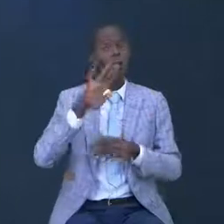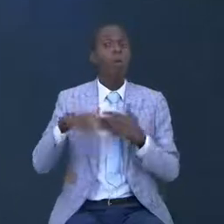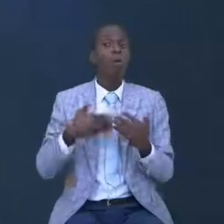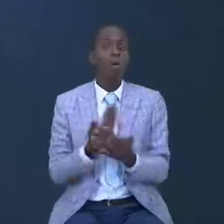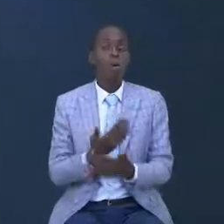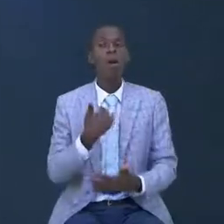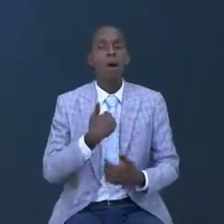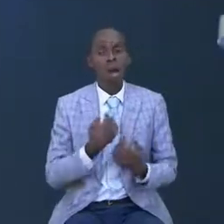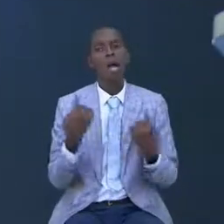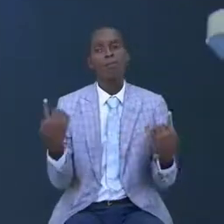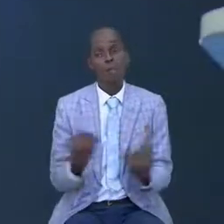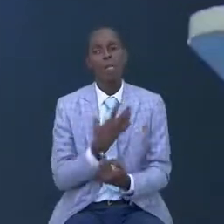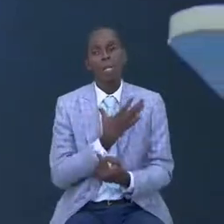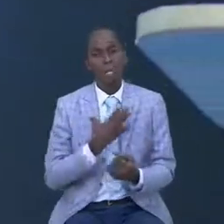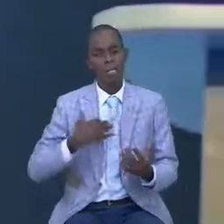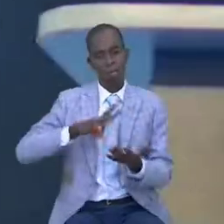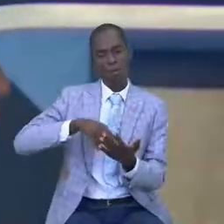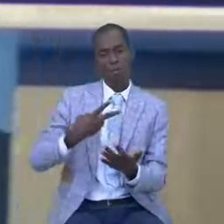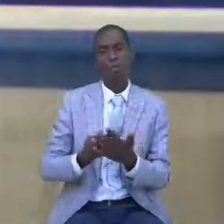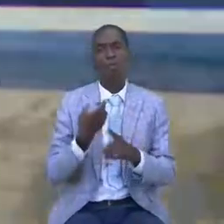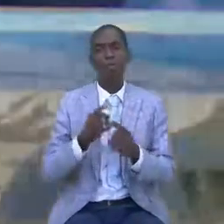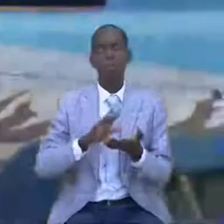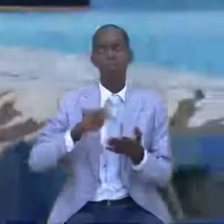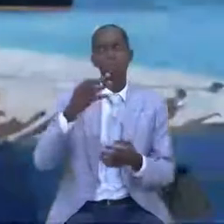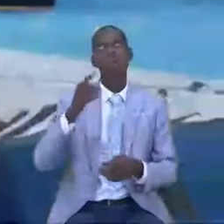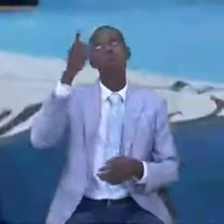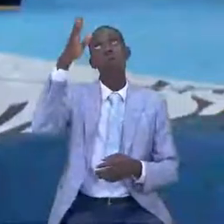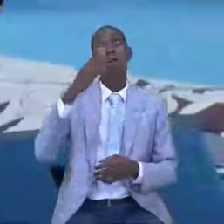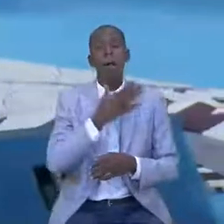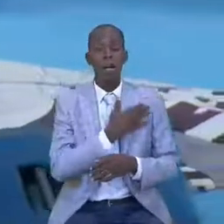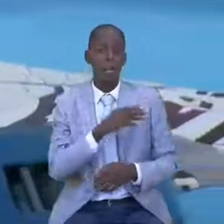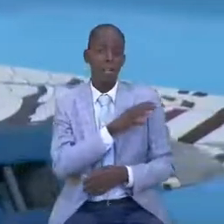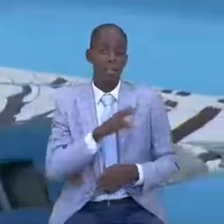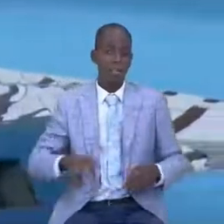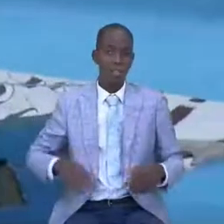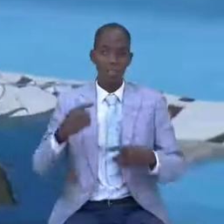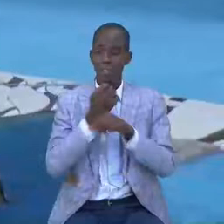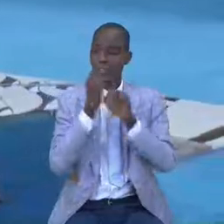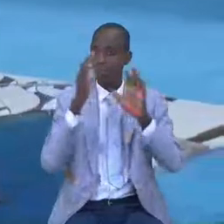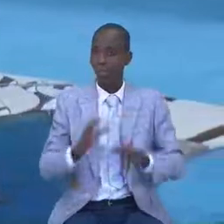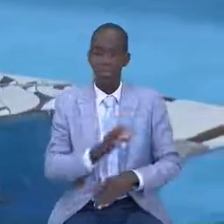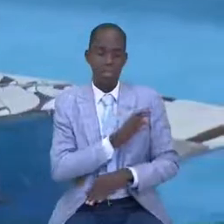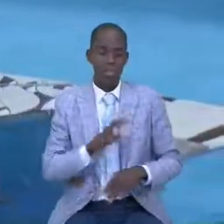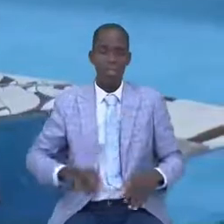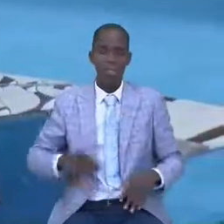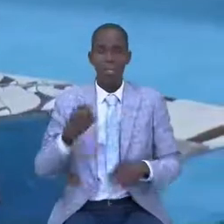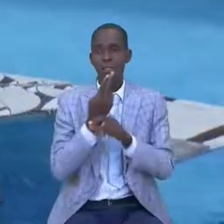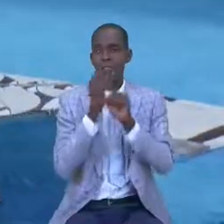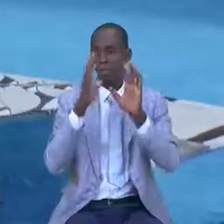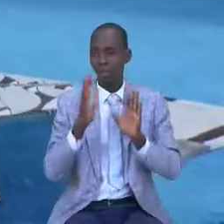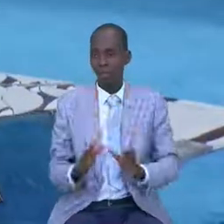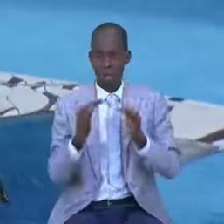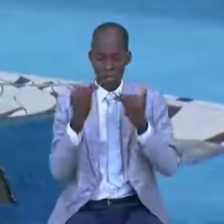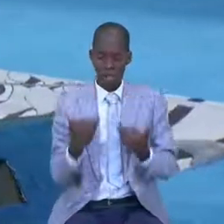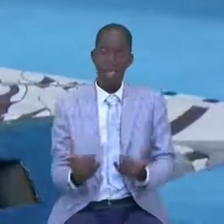La souillure qui rentre dans les vies parce que tu sont péchés et sont privés de la gloire de Dieu. Et Christ le